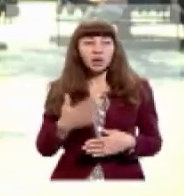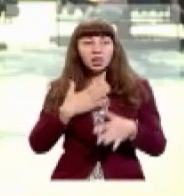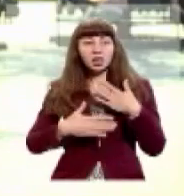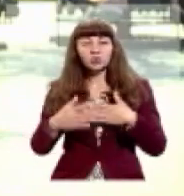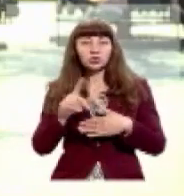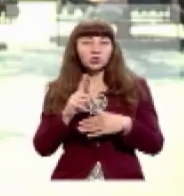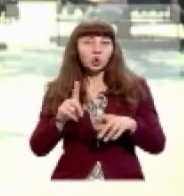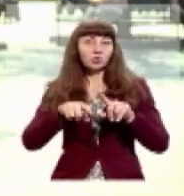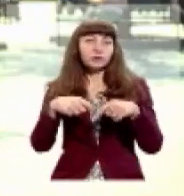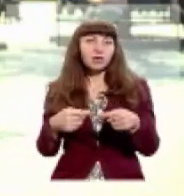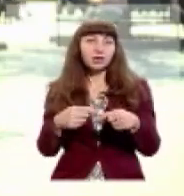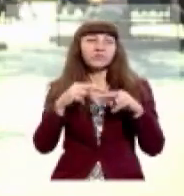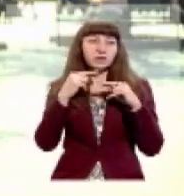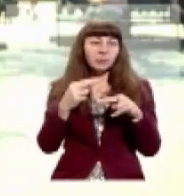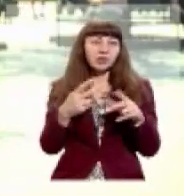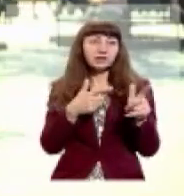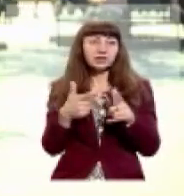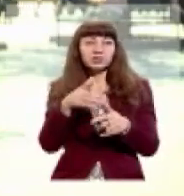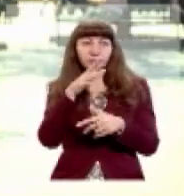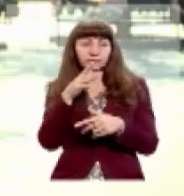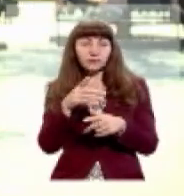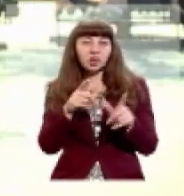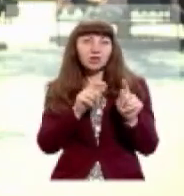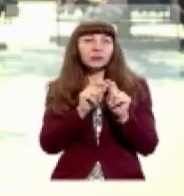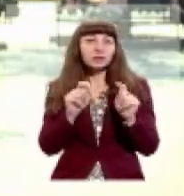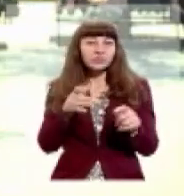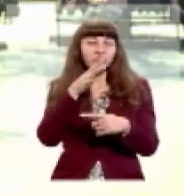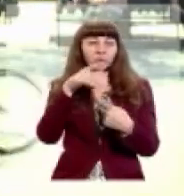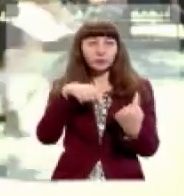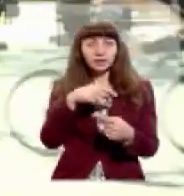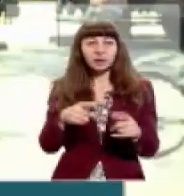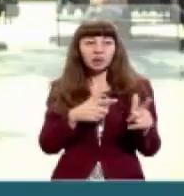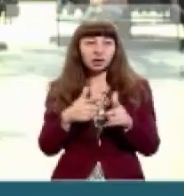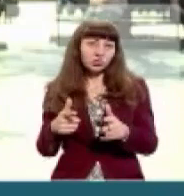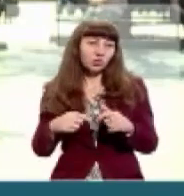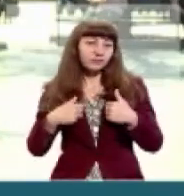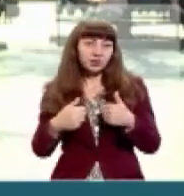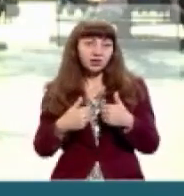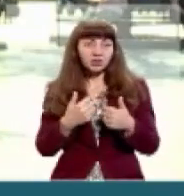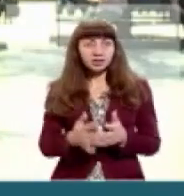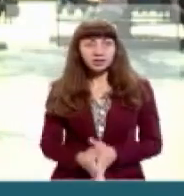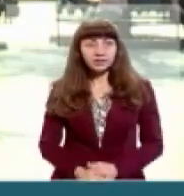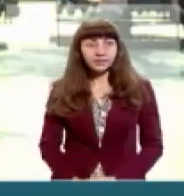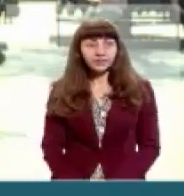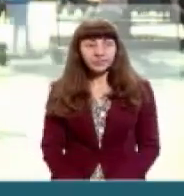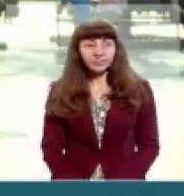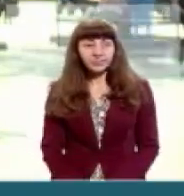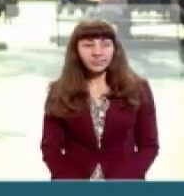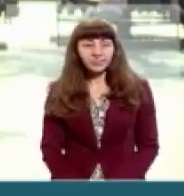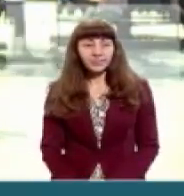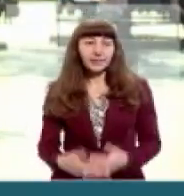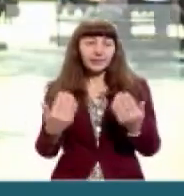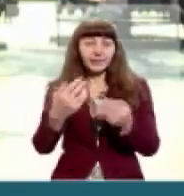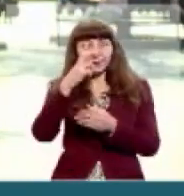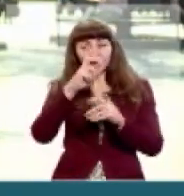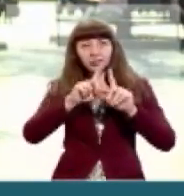қуантады. Өз ісімді ашып, болашақта іскер азамат болсам, ел игілігі үшін бар күш-жігерімді жұмсауға дайынмын. Қазір мемлекет бізге қолдау көрсетіп